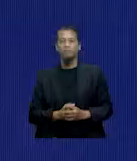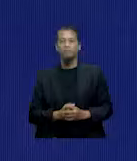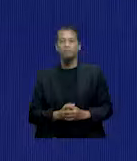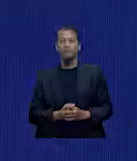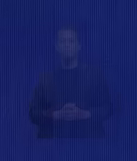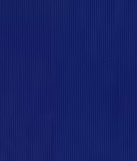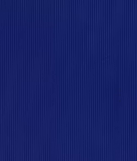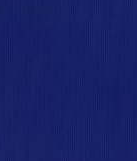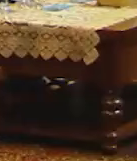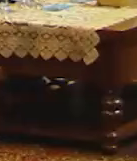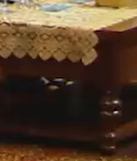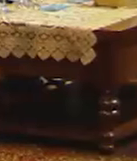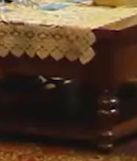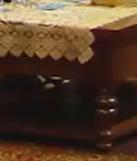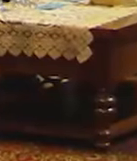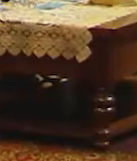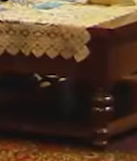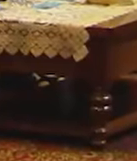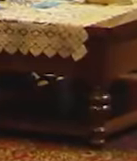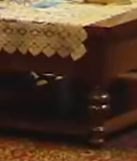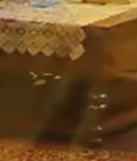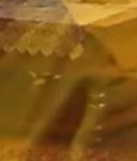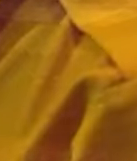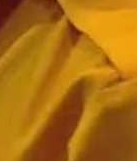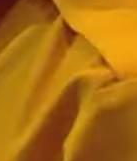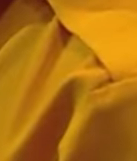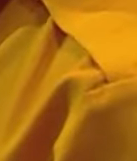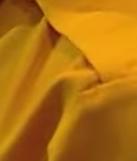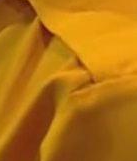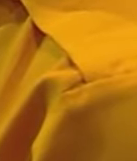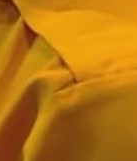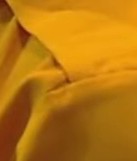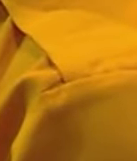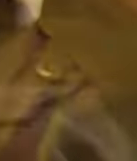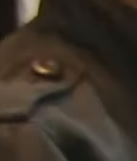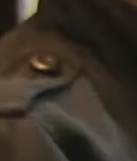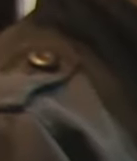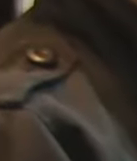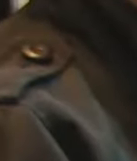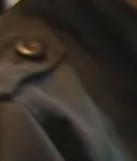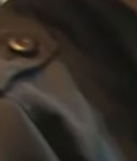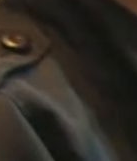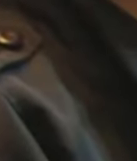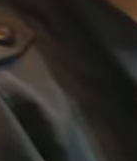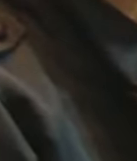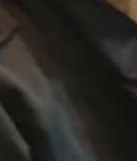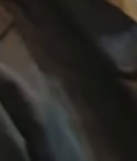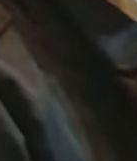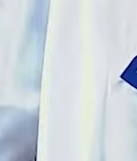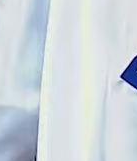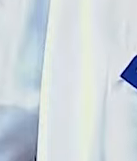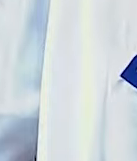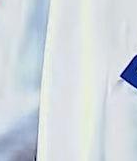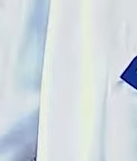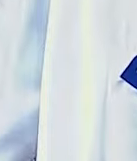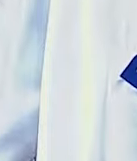Partai Perindo sukses melaksanakan Mukernas tahun 2024 yang digelar selama 3 hari di Jakarta Concert Hall, Jakarta Pusat.